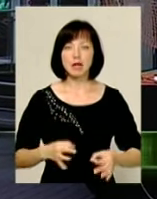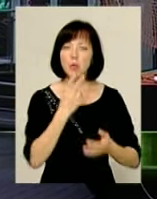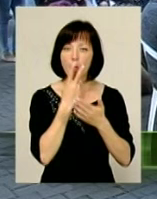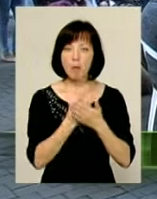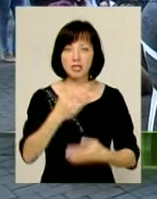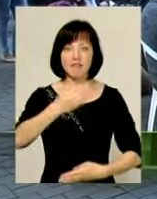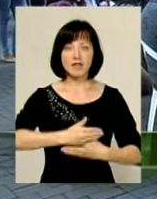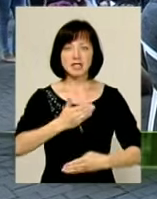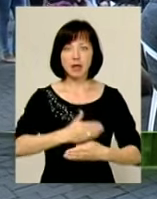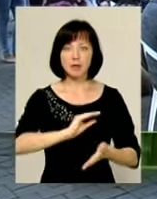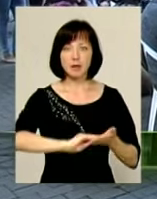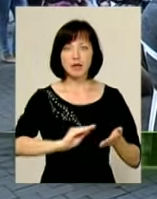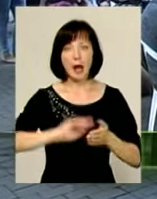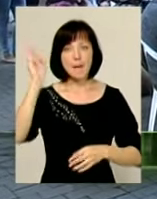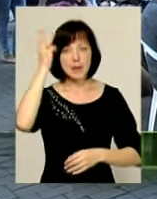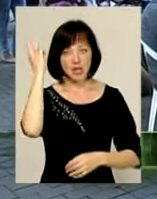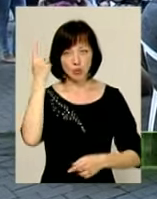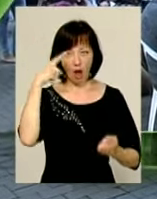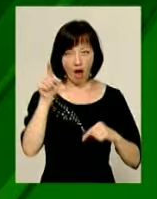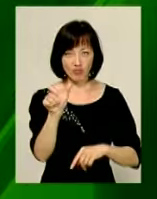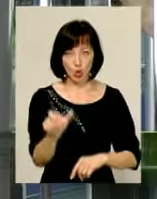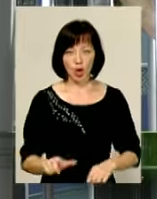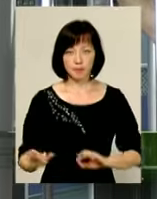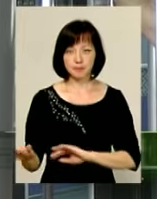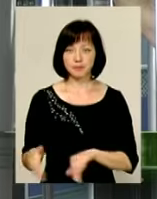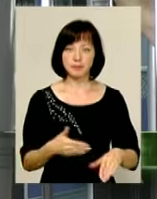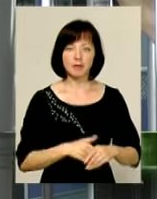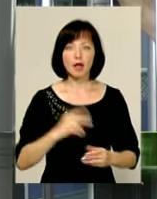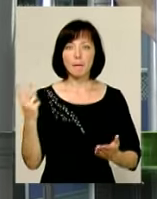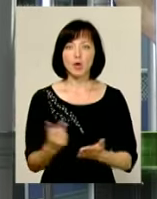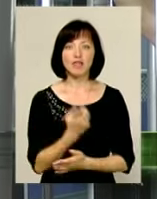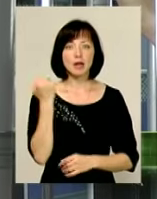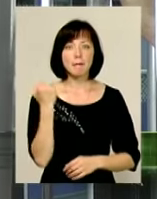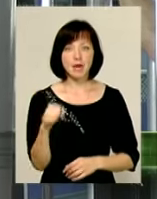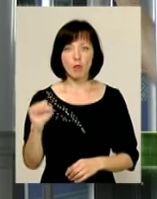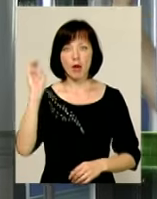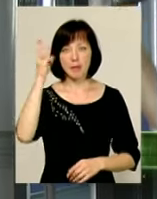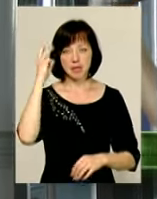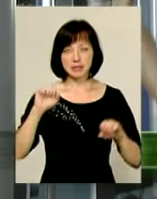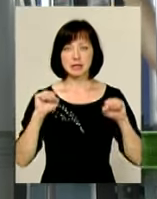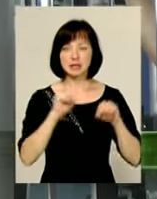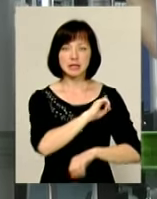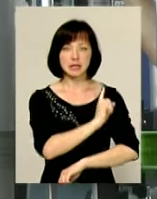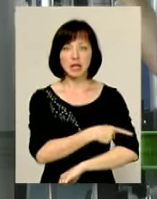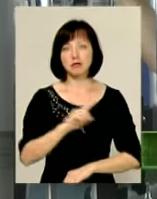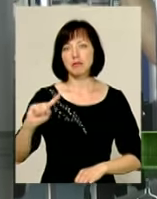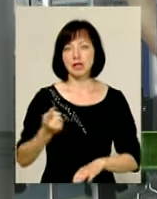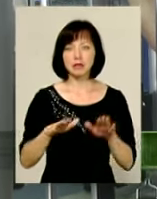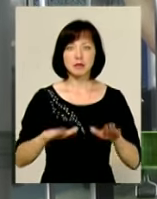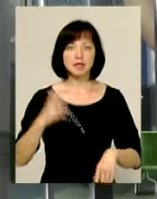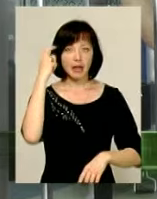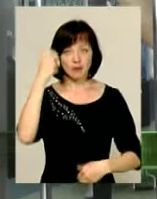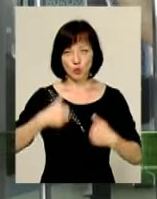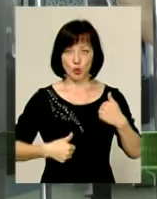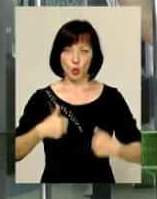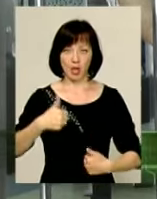побачили виставу за п'єсою хмельницького письменника. Подвійна перемога. Хмельницький силач став першим на столичному турнірі